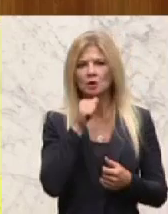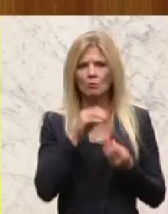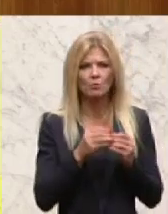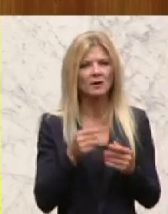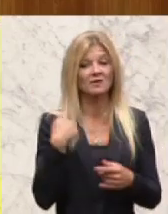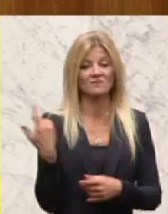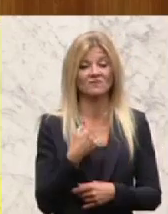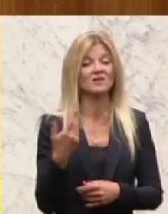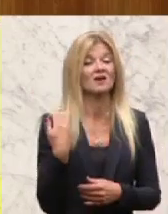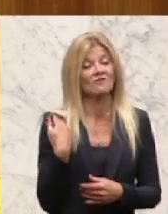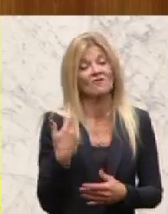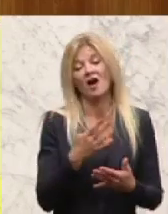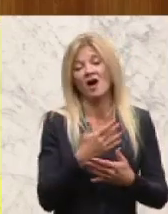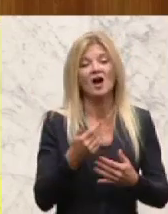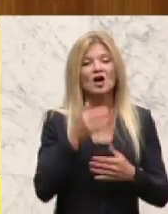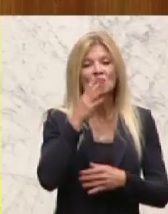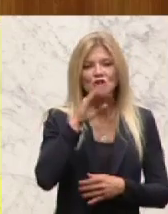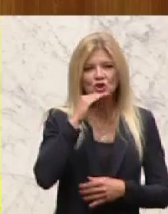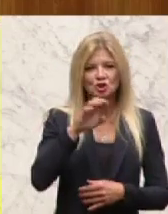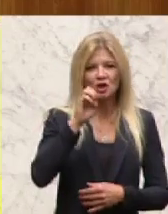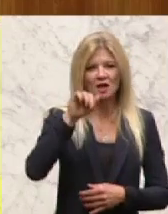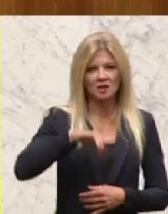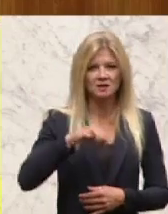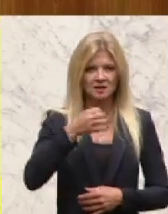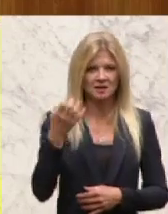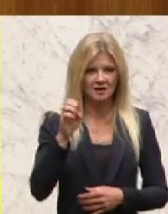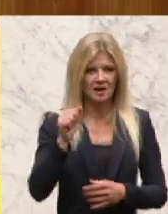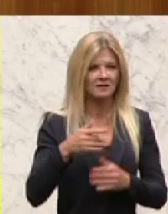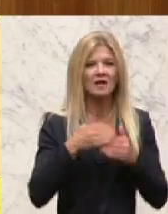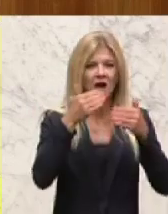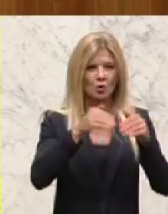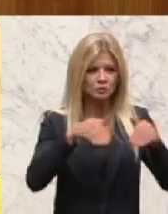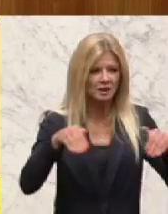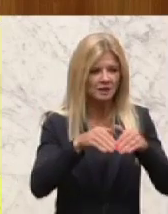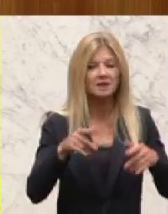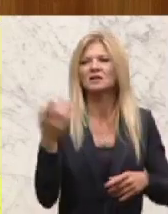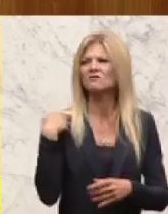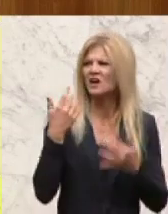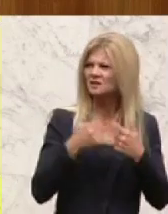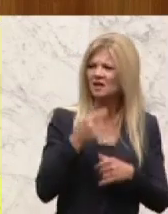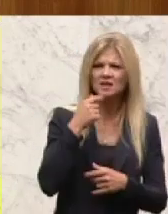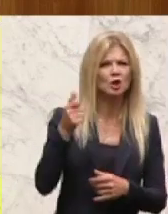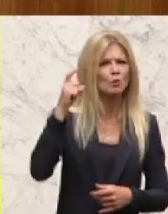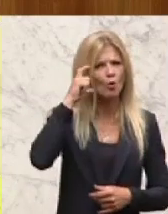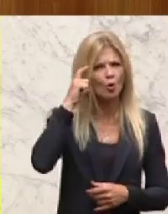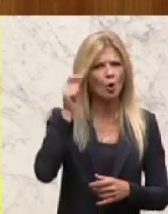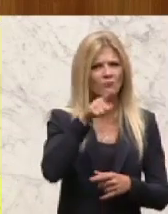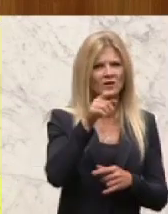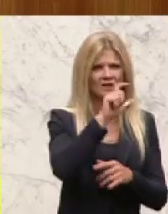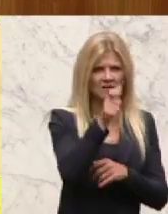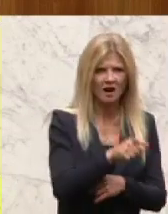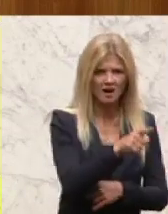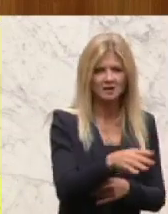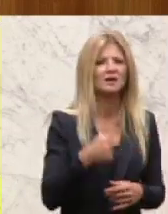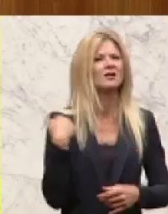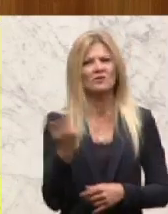sind wir lange nicht. Es wurde zuerst die Zahl genannt, betreffend der Kopfquote in Italien. Wir wissen ganz genau, wie viele von Afrika